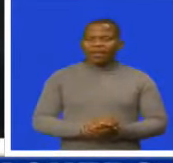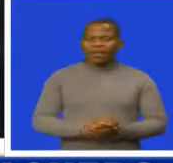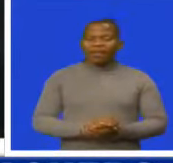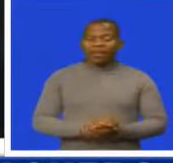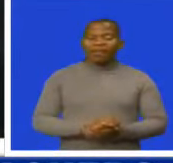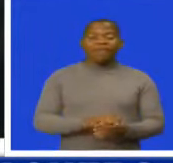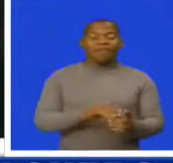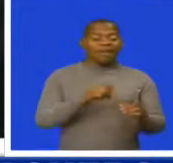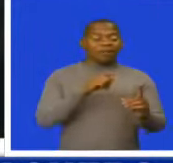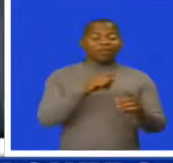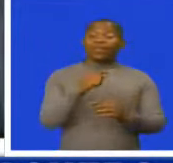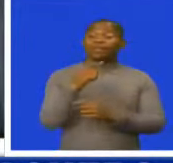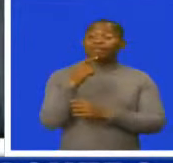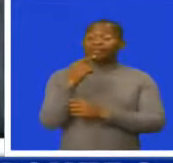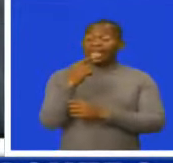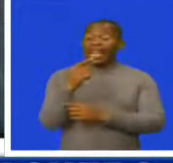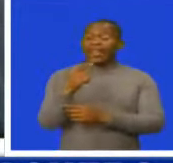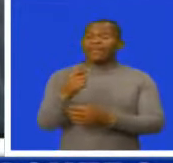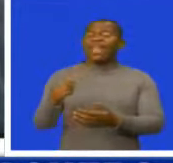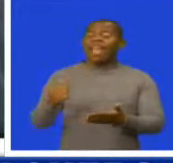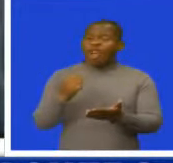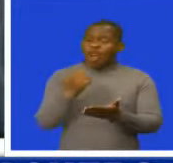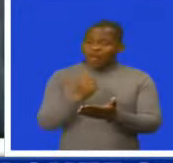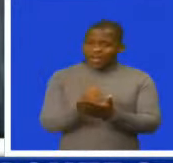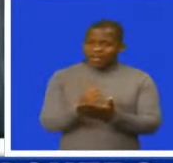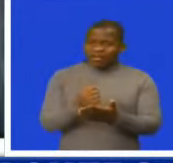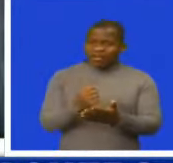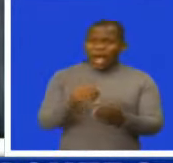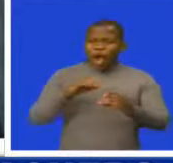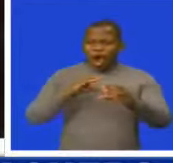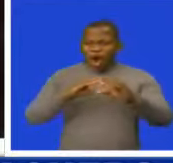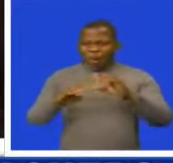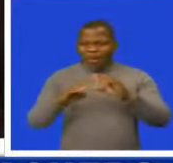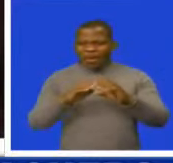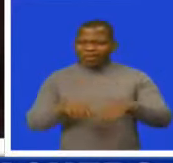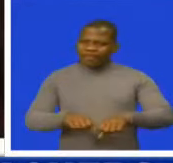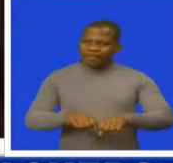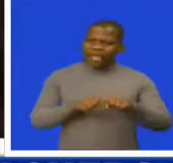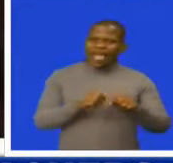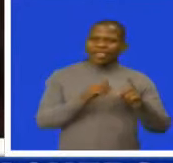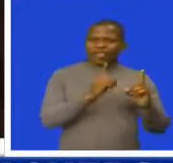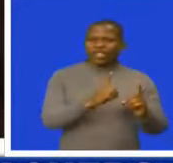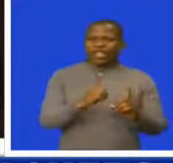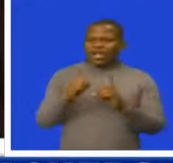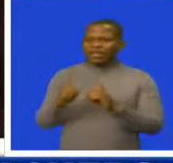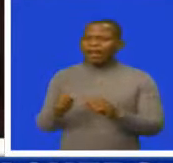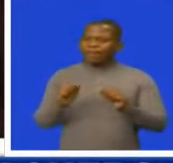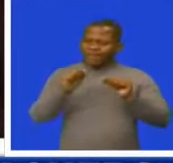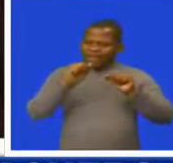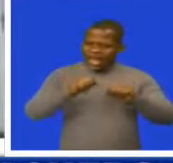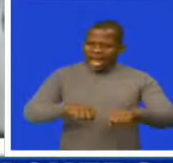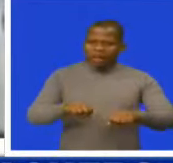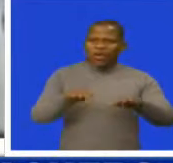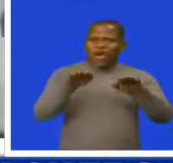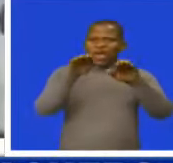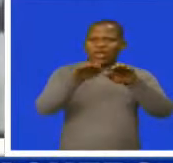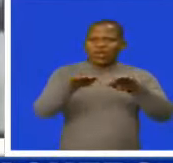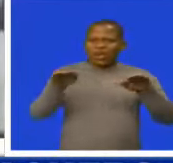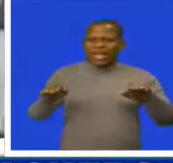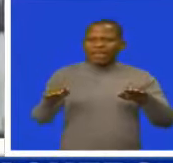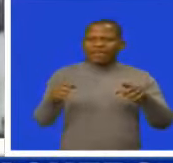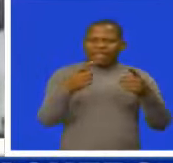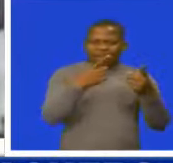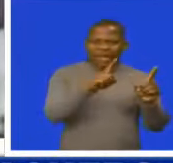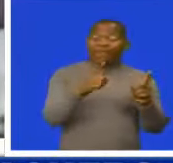lihovisi likhuluma nabo thishela nhloko bavumelene ukuthi bafundi labali nani lelinyenti batofunza ngemagema kude kutogcineka umthetho